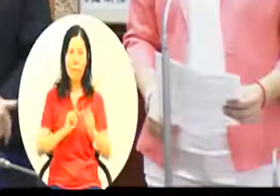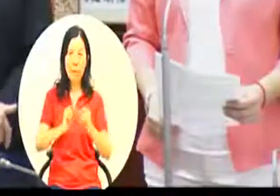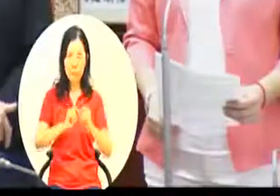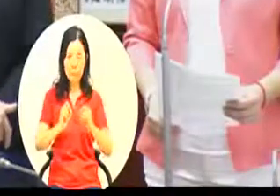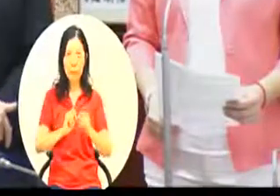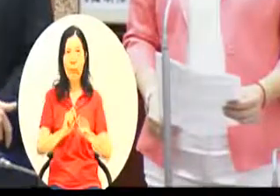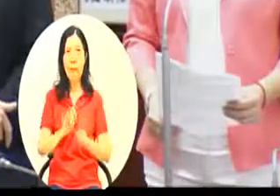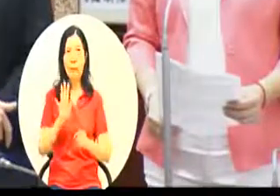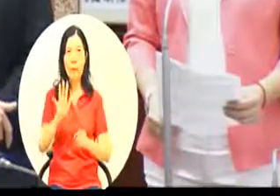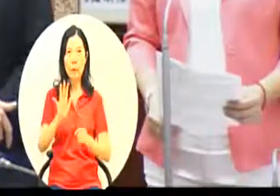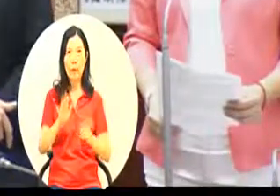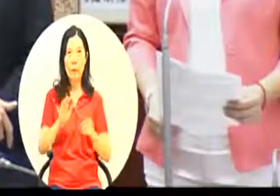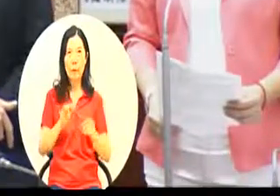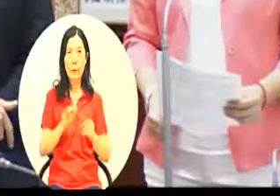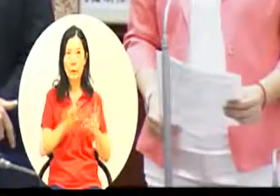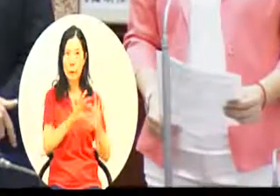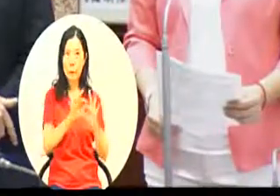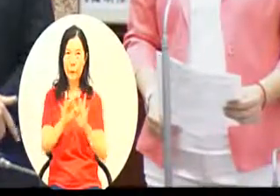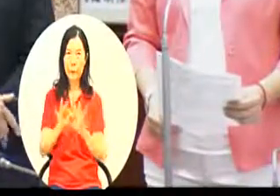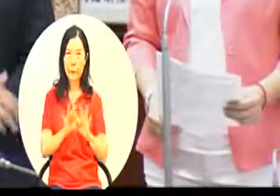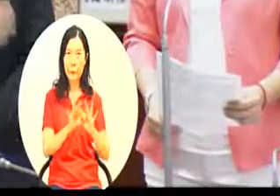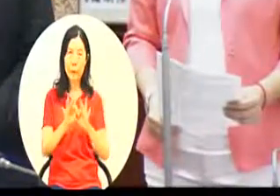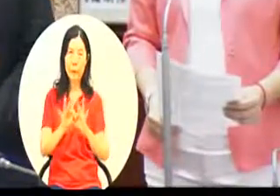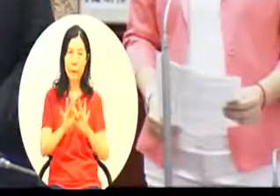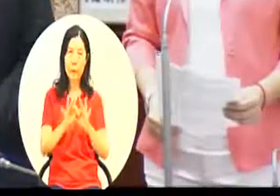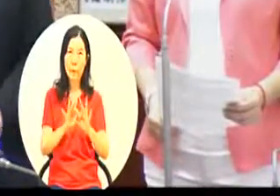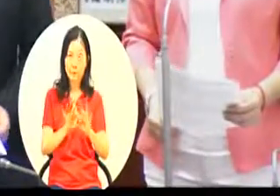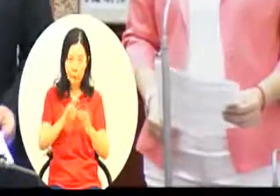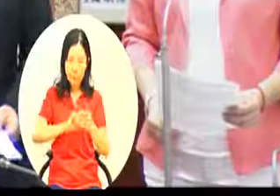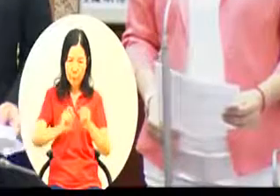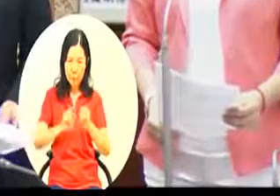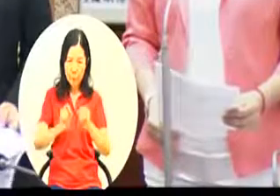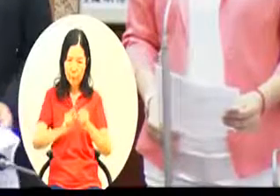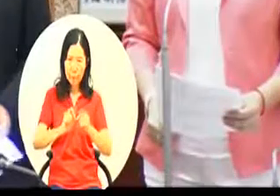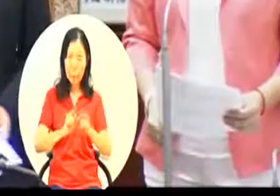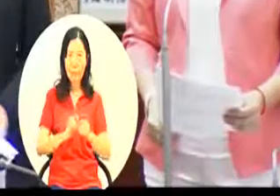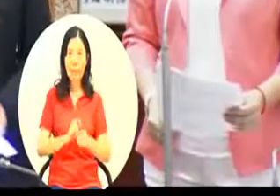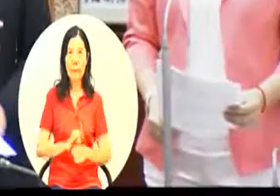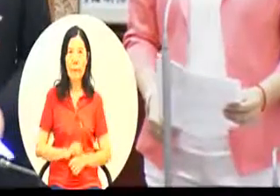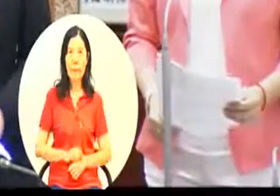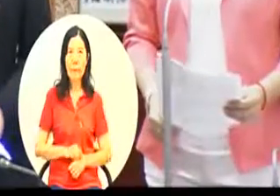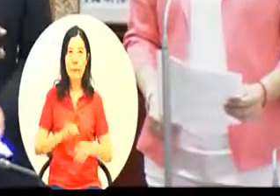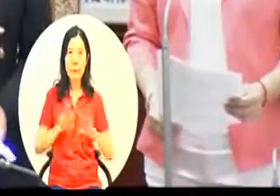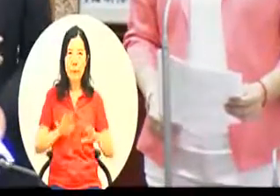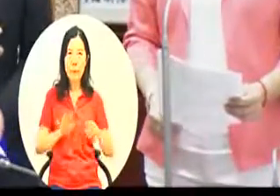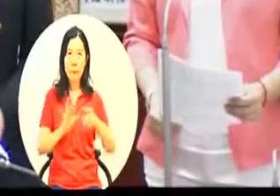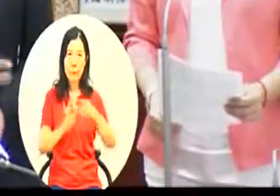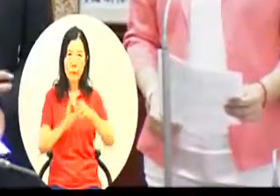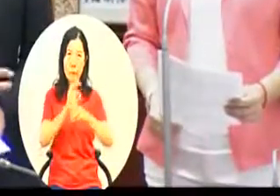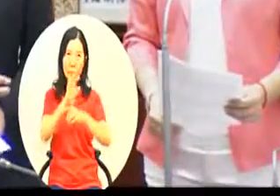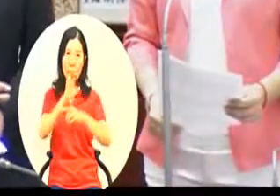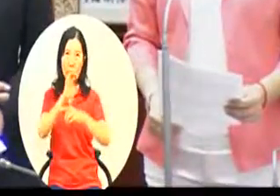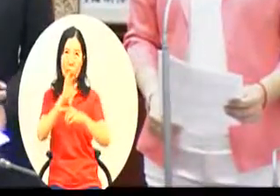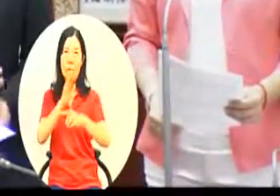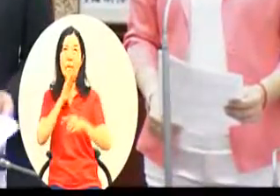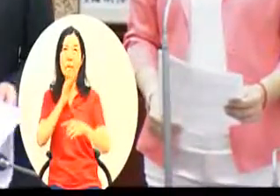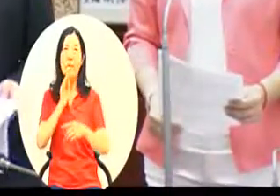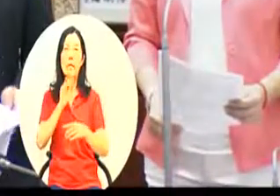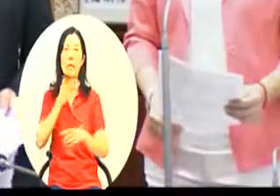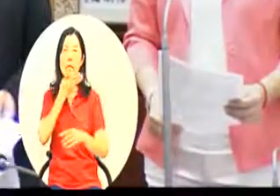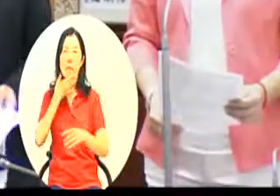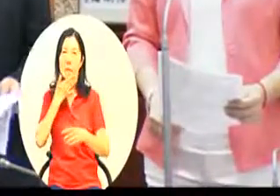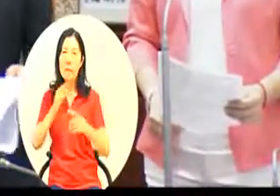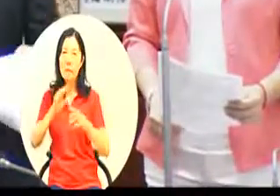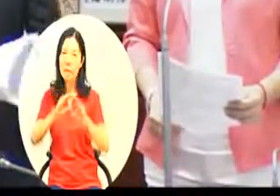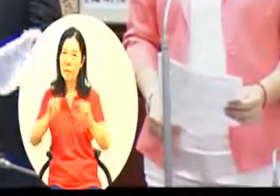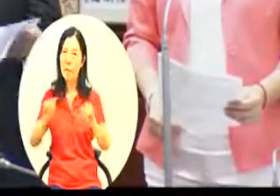些相关的一些计划进行了。那现在因为它99%以上都是私人土地，所以我们